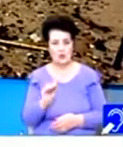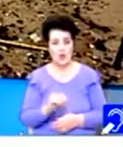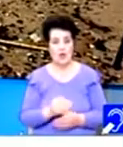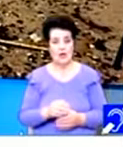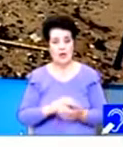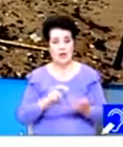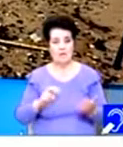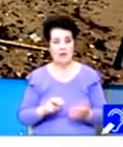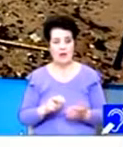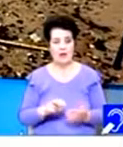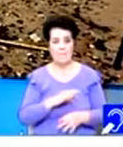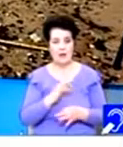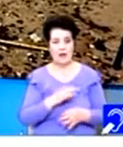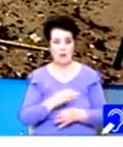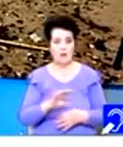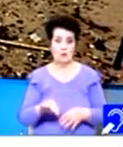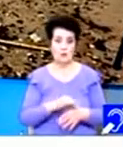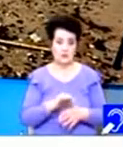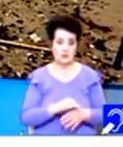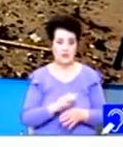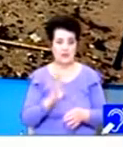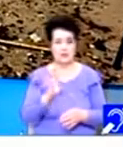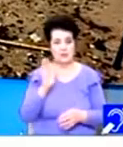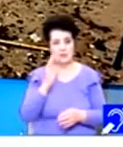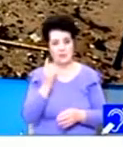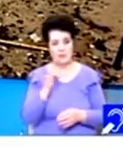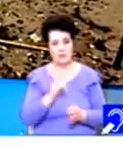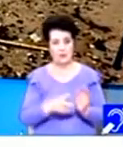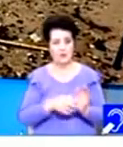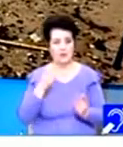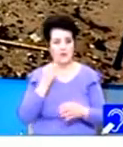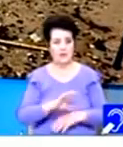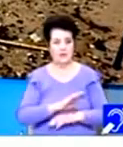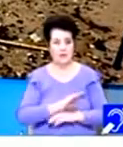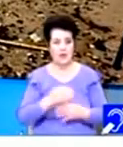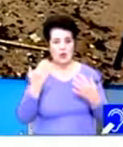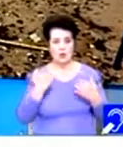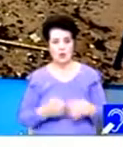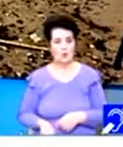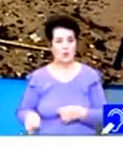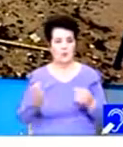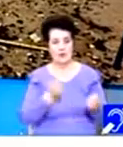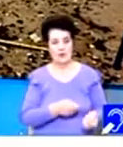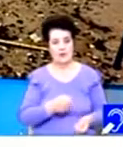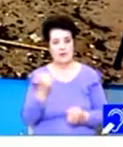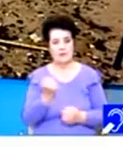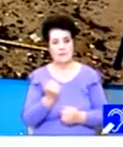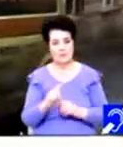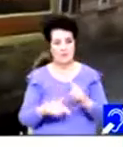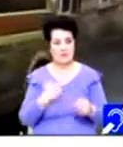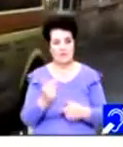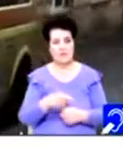afara pericolului, însă soția și fiul său de 8 ani și-au pierdut viața. Trupurile lor vor fi repatriate săptămâna